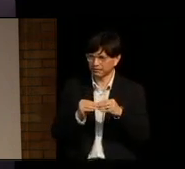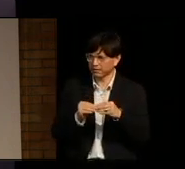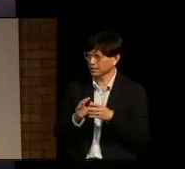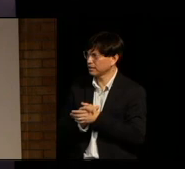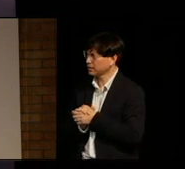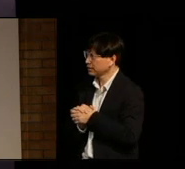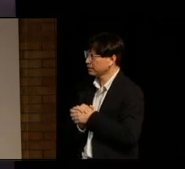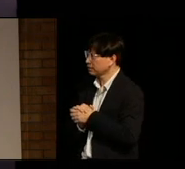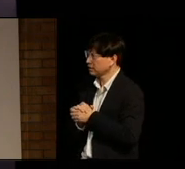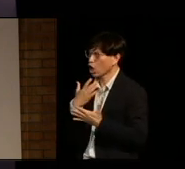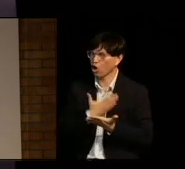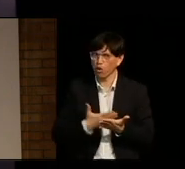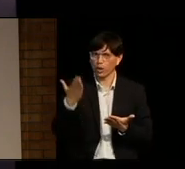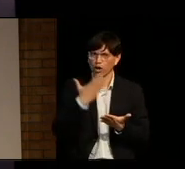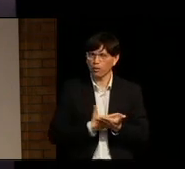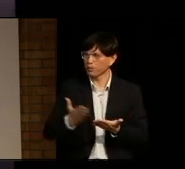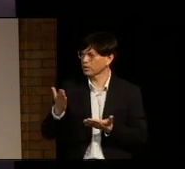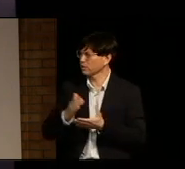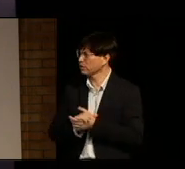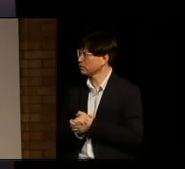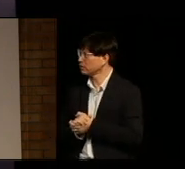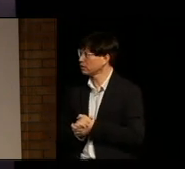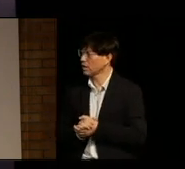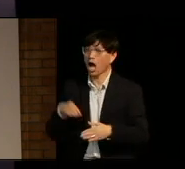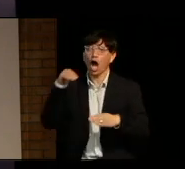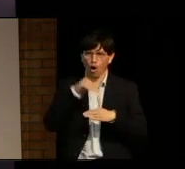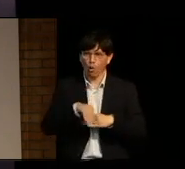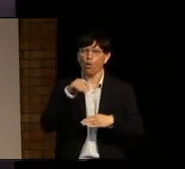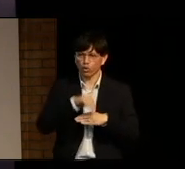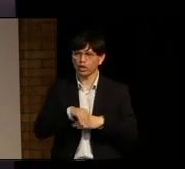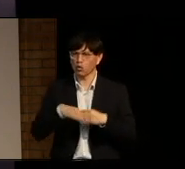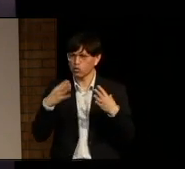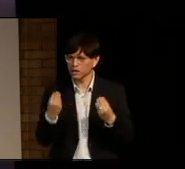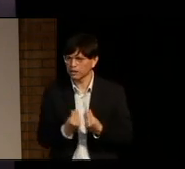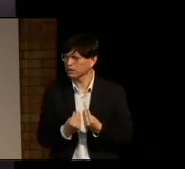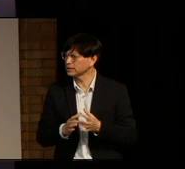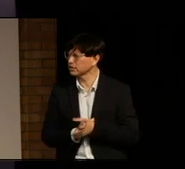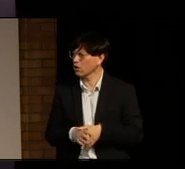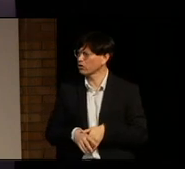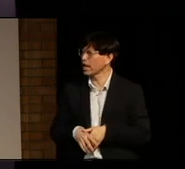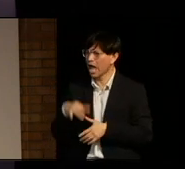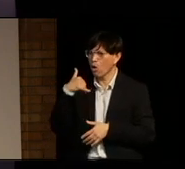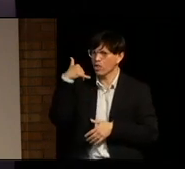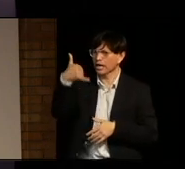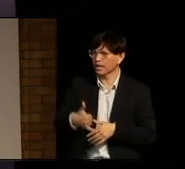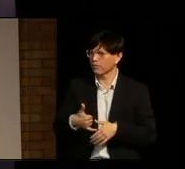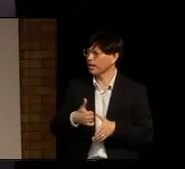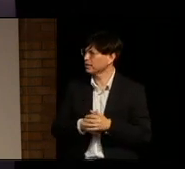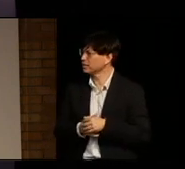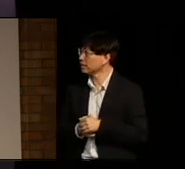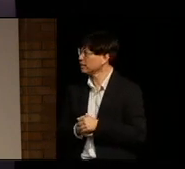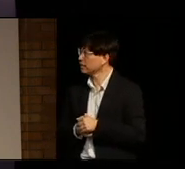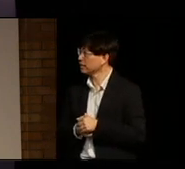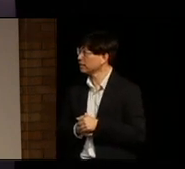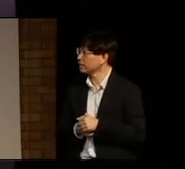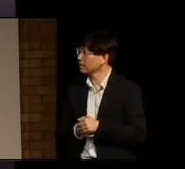come compito e io vedo che è un'elezione cioè non è scontato no c'è una chiamata no E allora anche essere